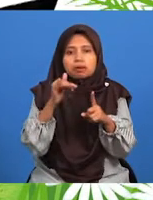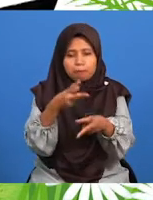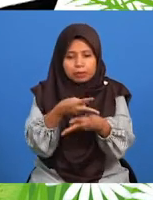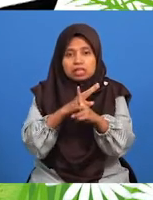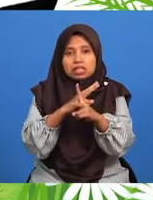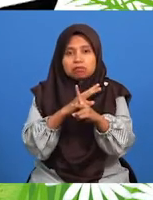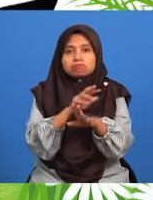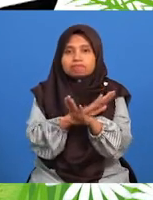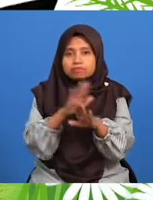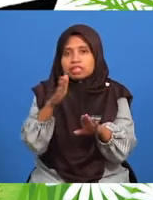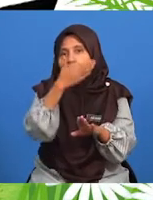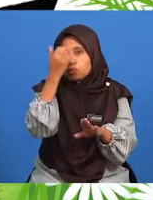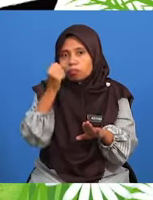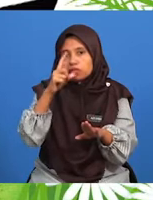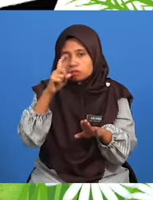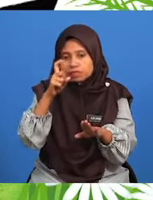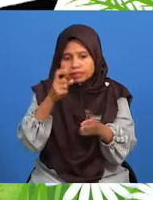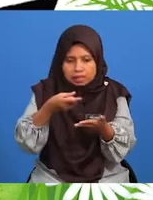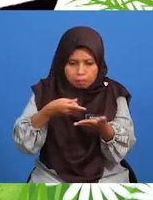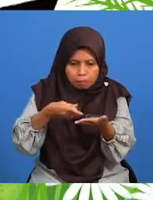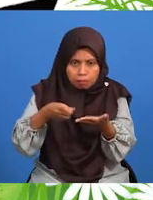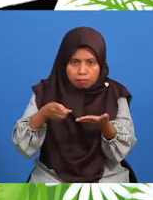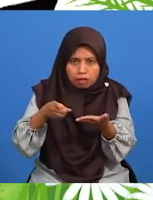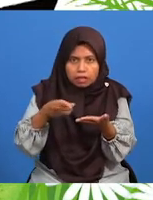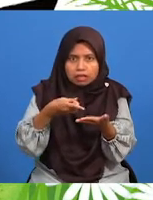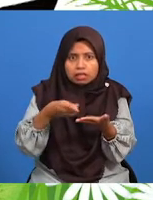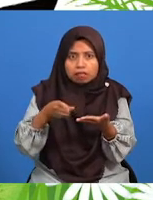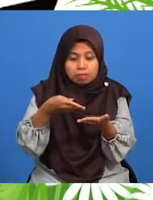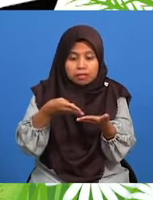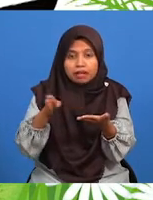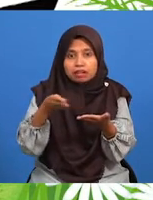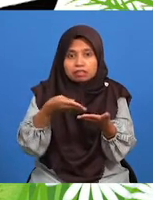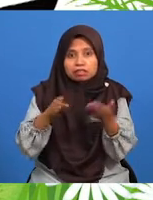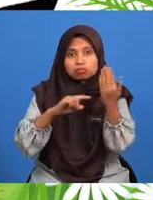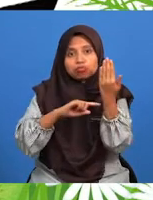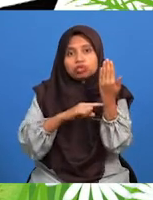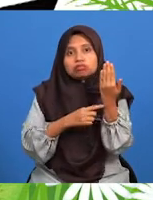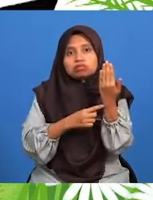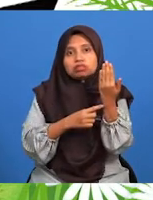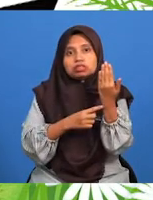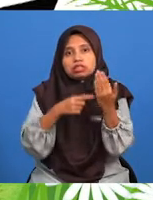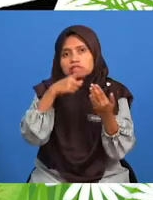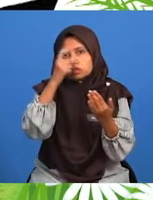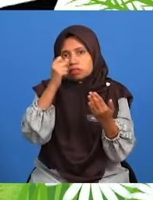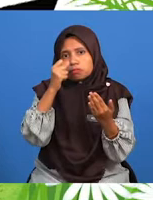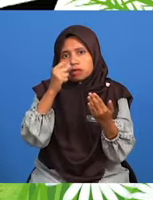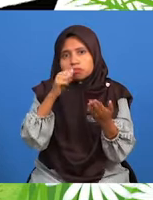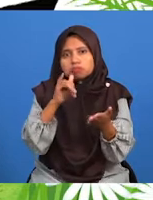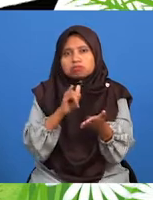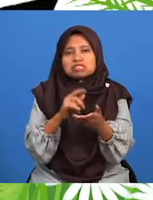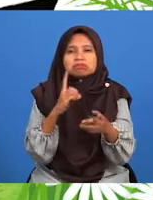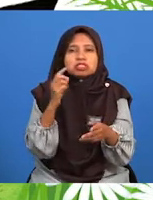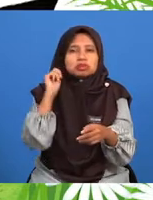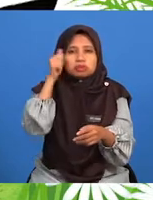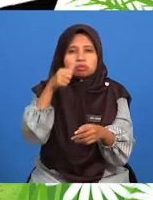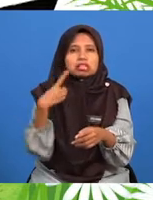meminjam pula, jangan lupa untuk membayarnya ya dengan kadar segera, kerana hutang akan